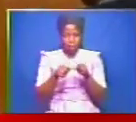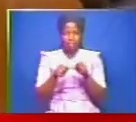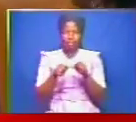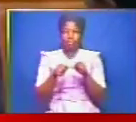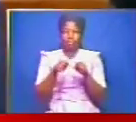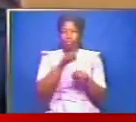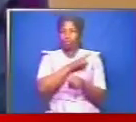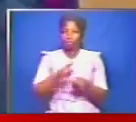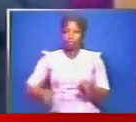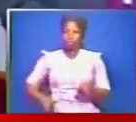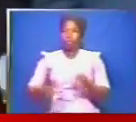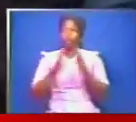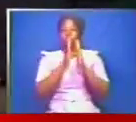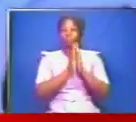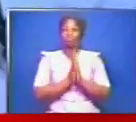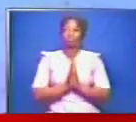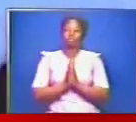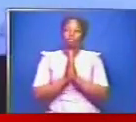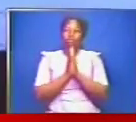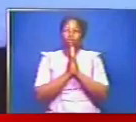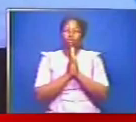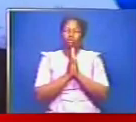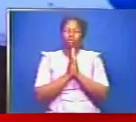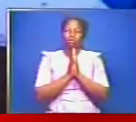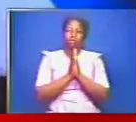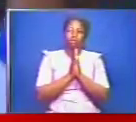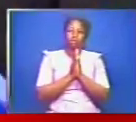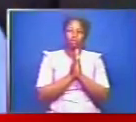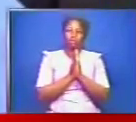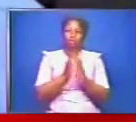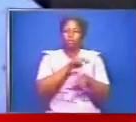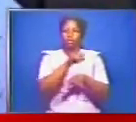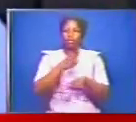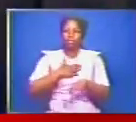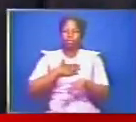Tukumbuke Bwana Taomba. Taifa letu